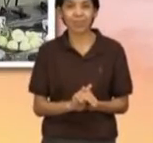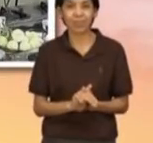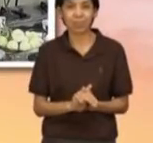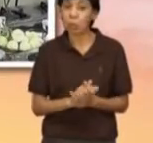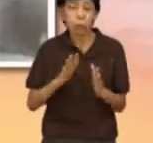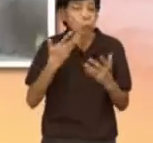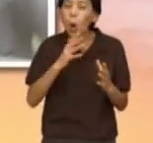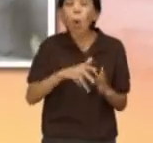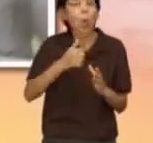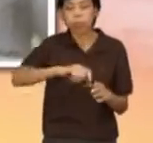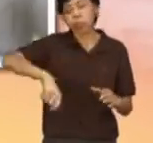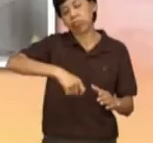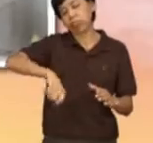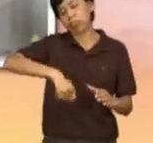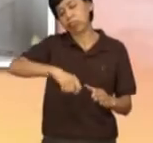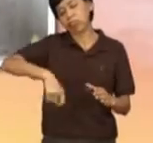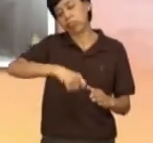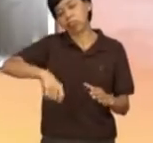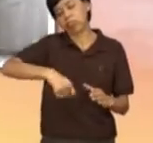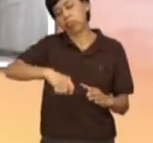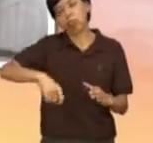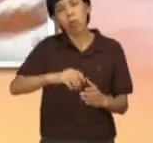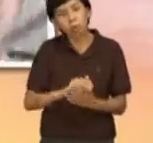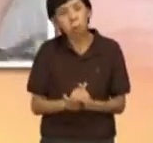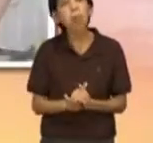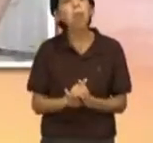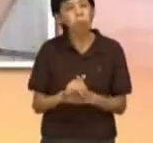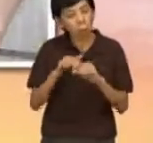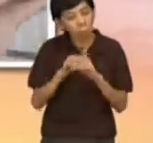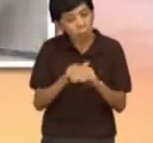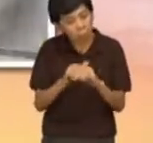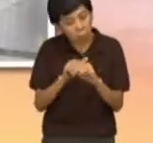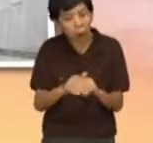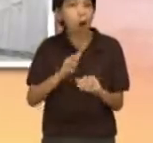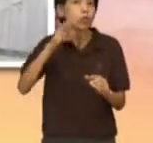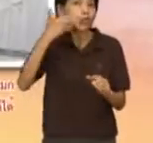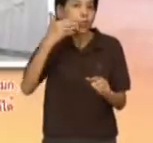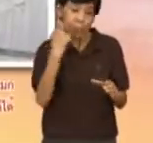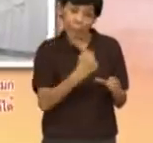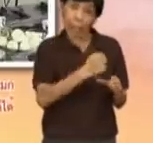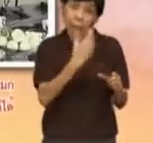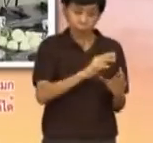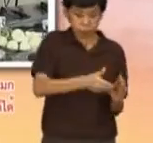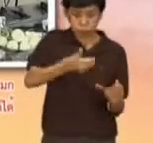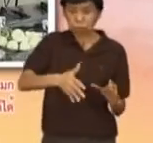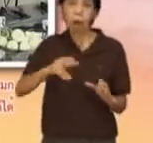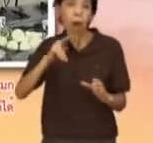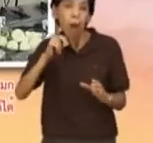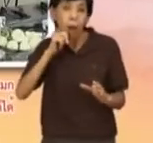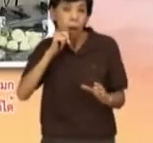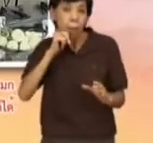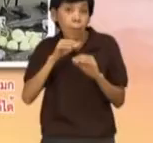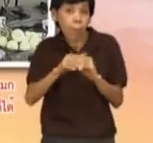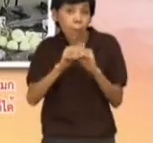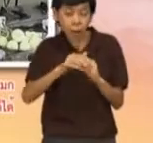ดใช่ไหมไอ้ให้ละลายกัน ละลายเคี่ยวให้ละลาย เครื่องแกงกับน้ำกะทินะคะ ให้เคล้าให้เข้ากันเล